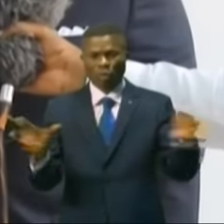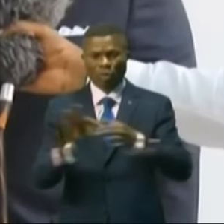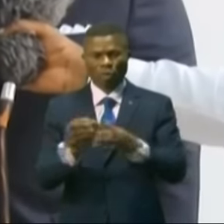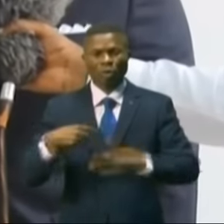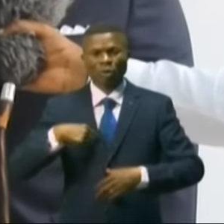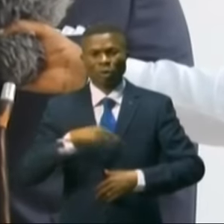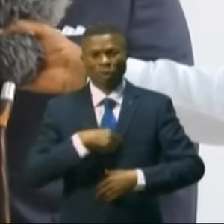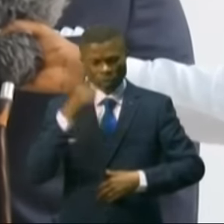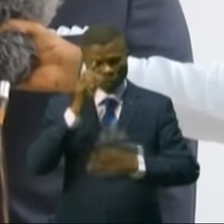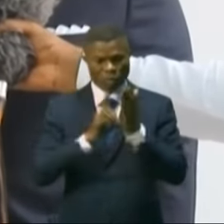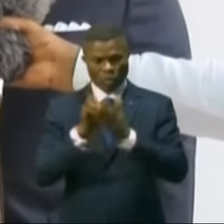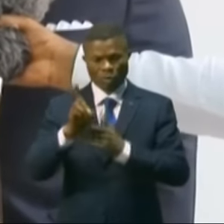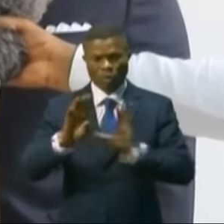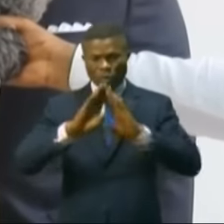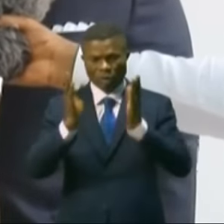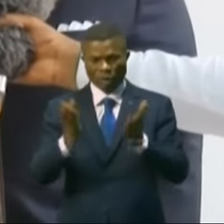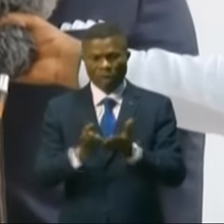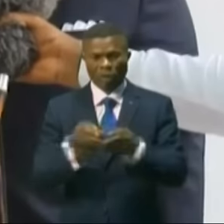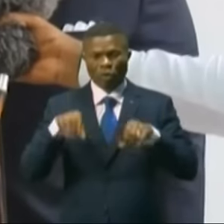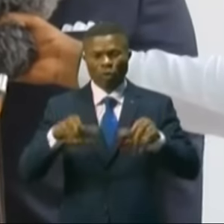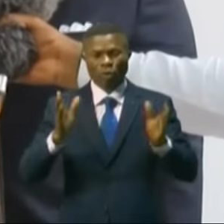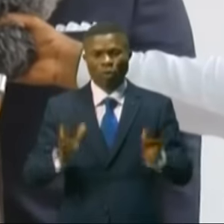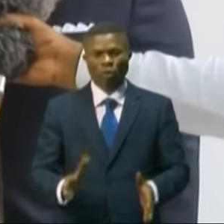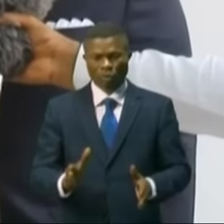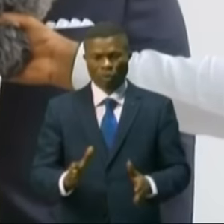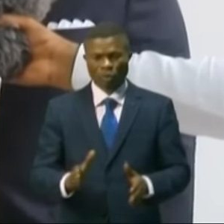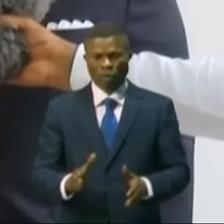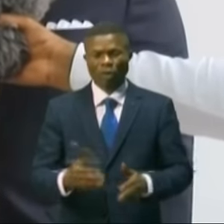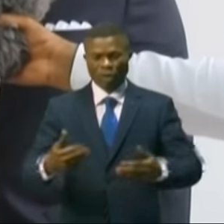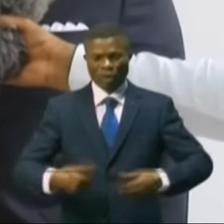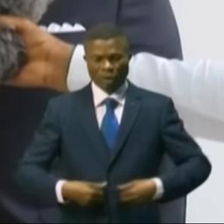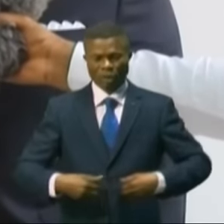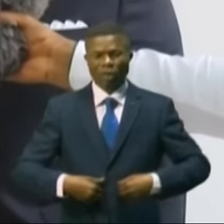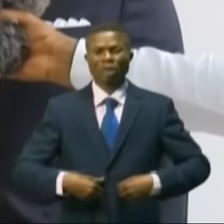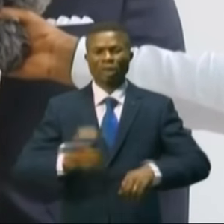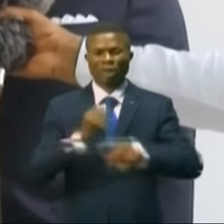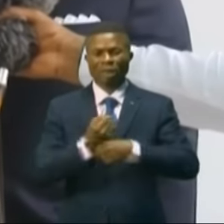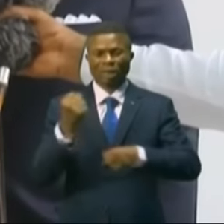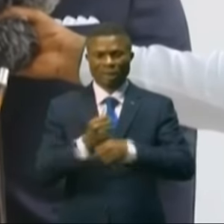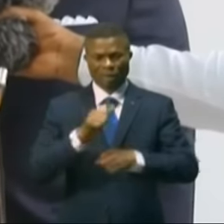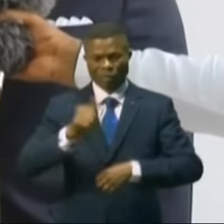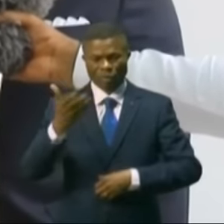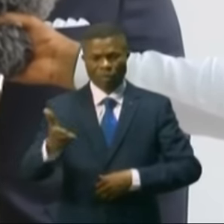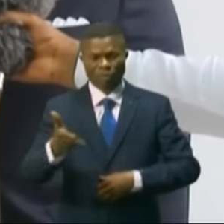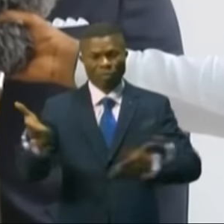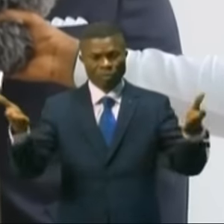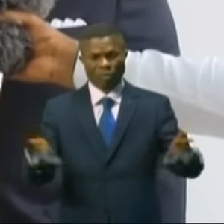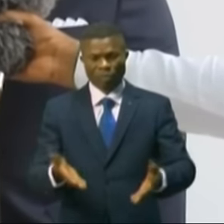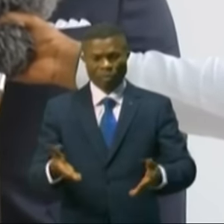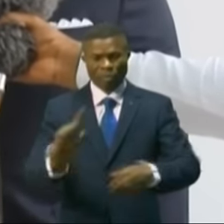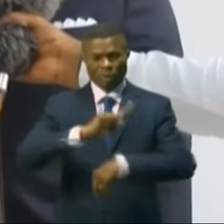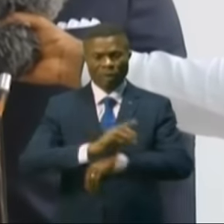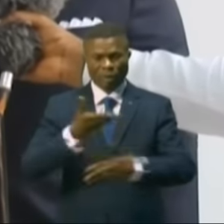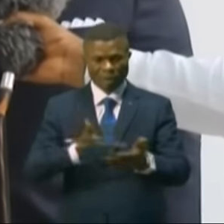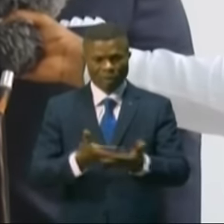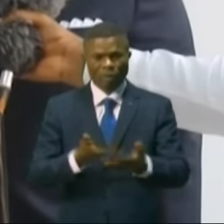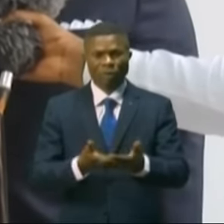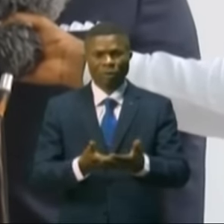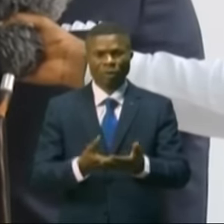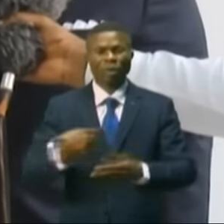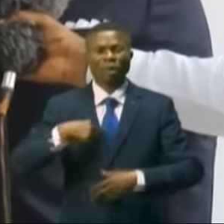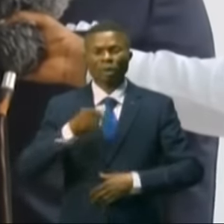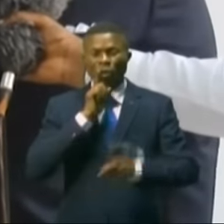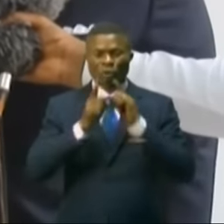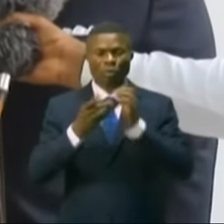pour l'émergence d'une classe d'affaires congolaise de jeunes entrepreneurs. Nous avons tous été présent à la journée Business Day que nous avons